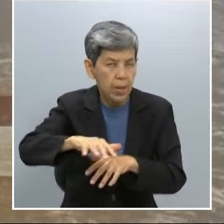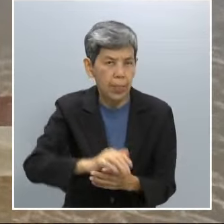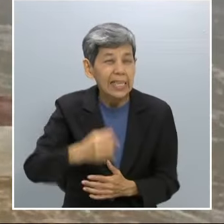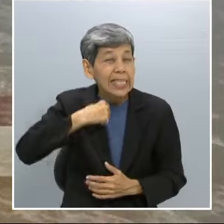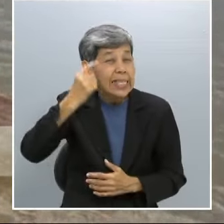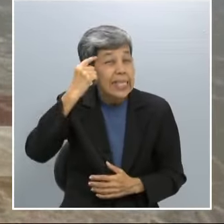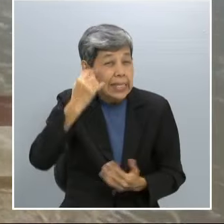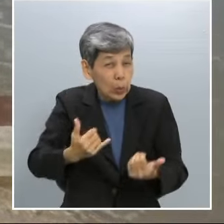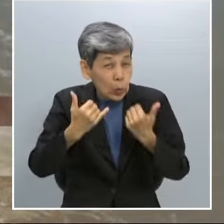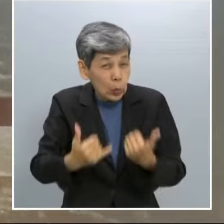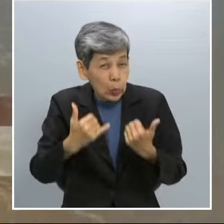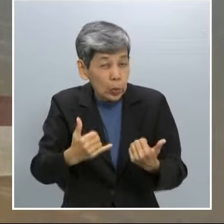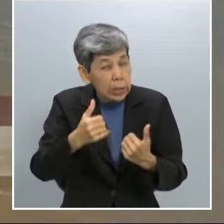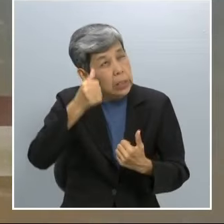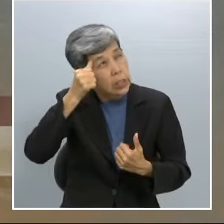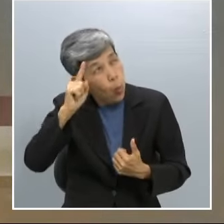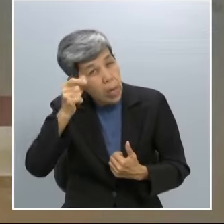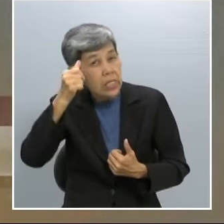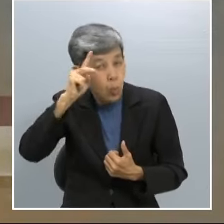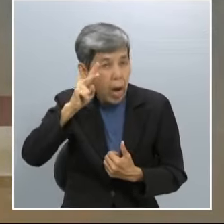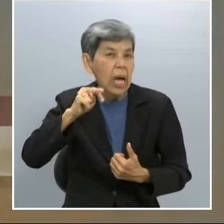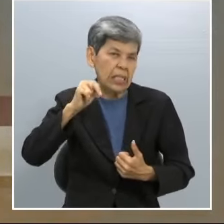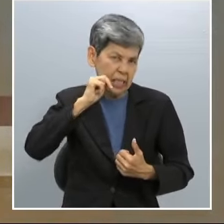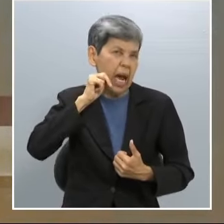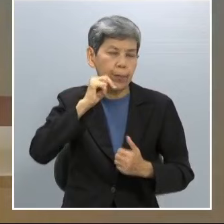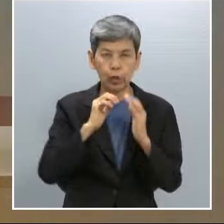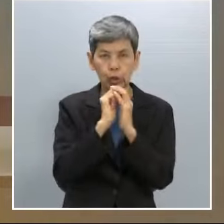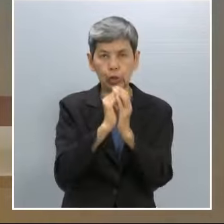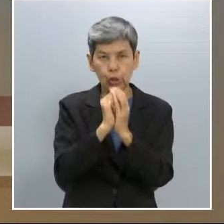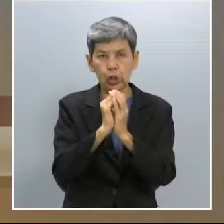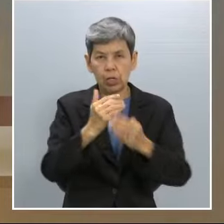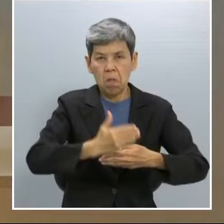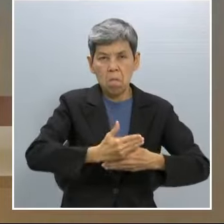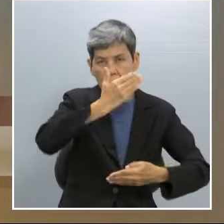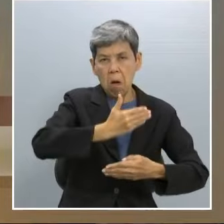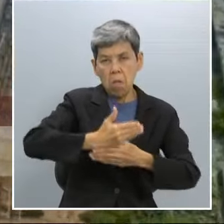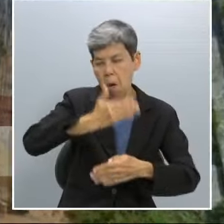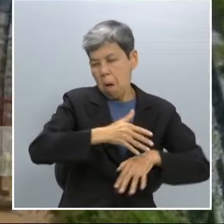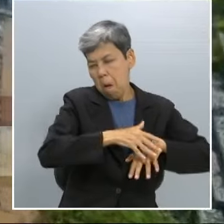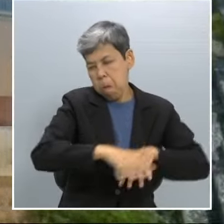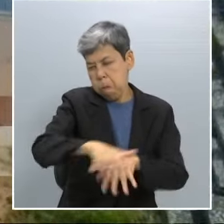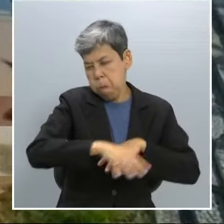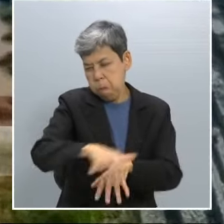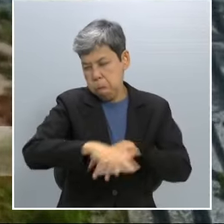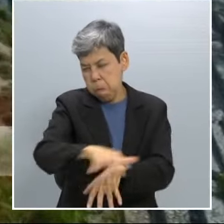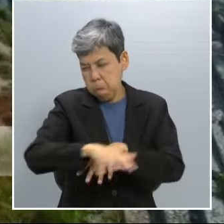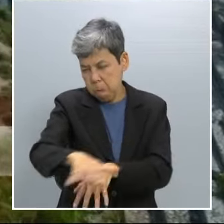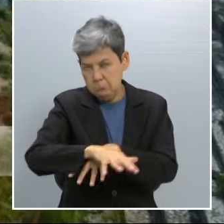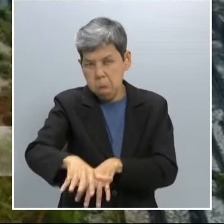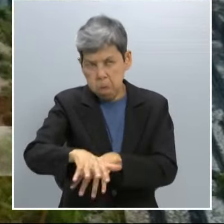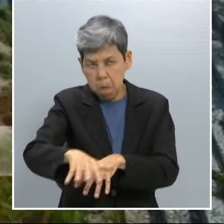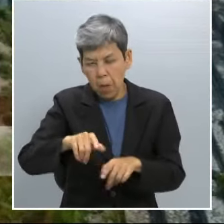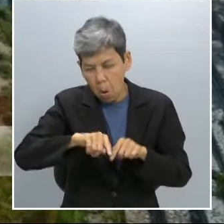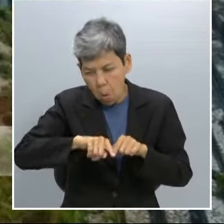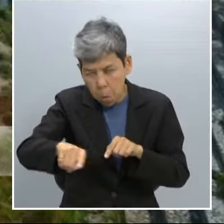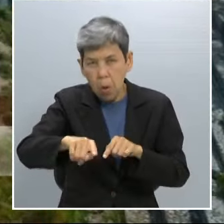ในคืนวันนี้หรืออีก 1-2 วันอาจจะมีมวลน้ำก้อนใหญ่จากจีน ที่ปล่อยลงมาค่ะจากเขื่อนลงเขื่อนชัยบุรีนะคะจนเขื่อน